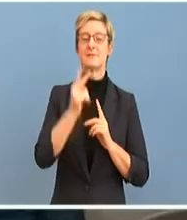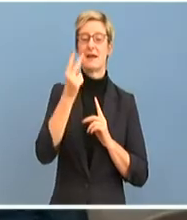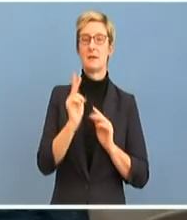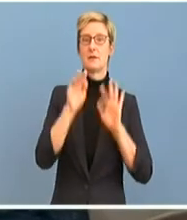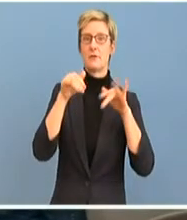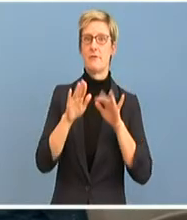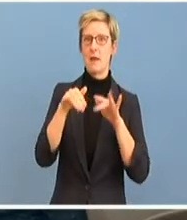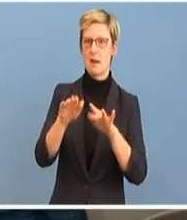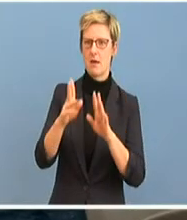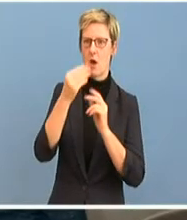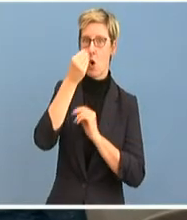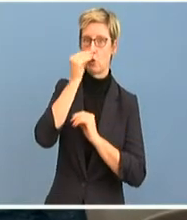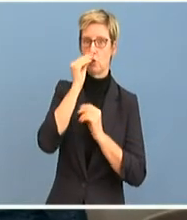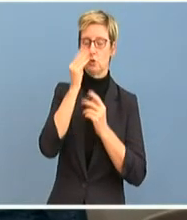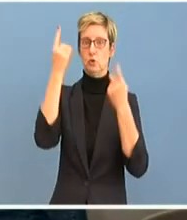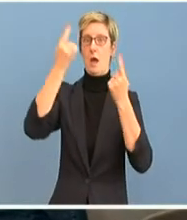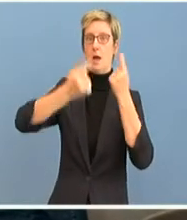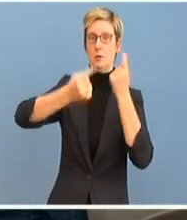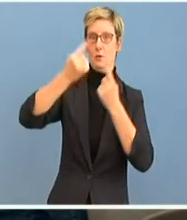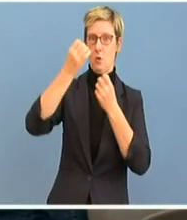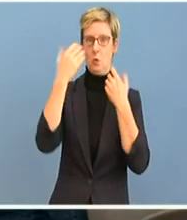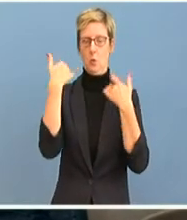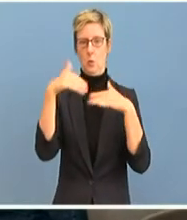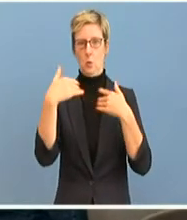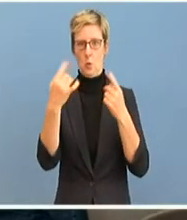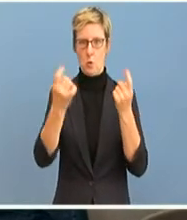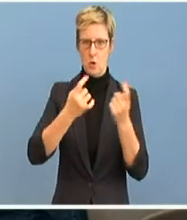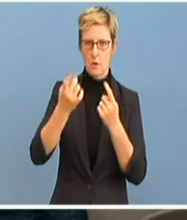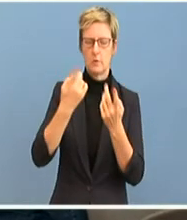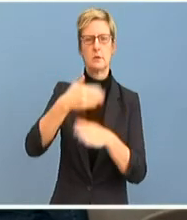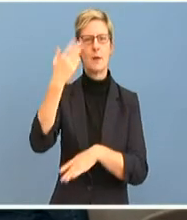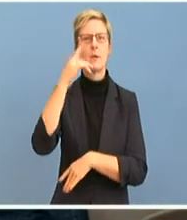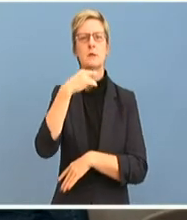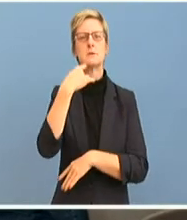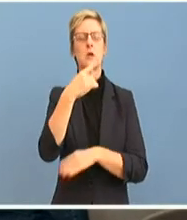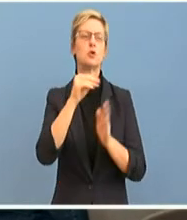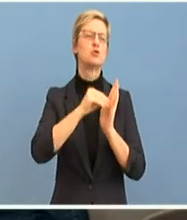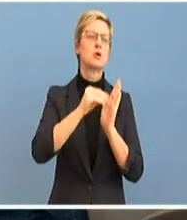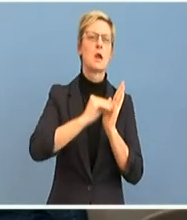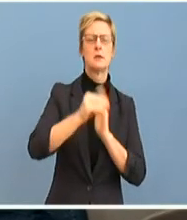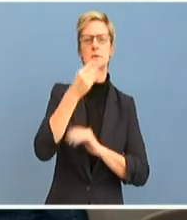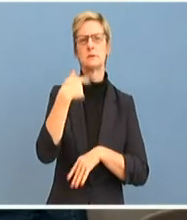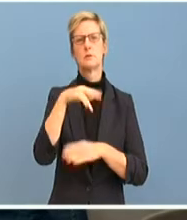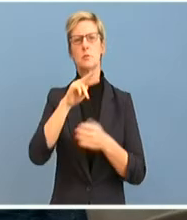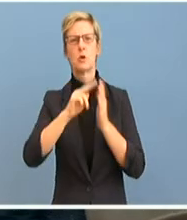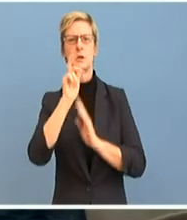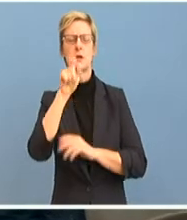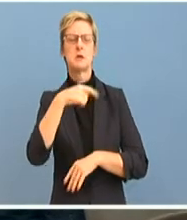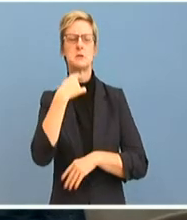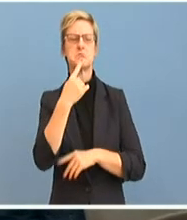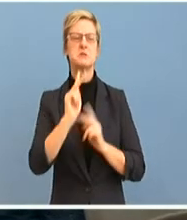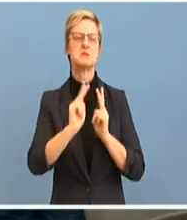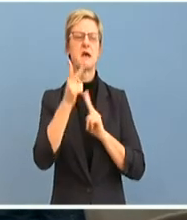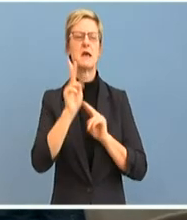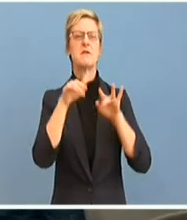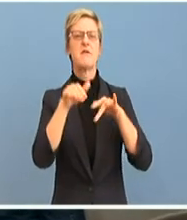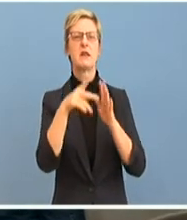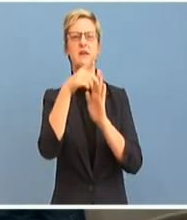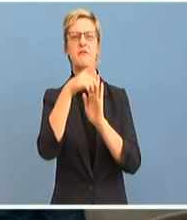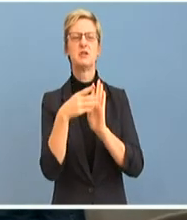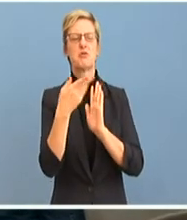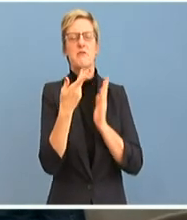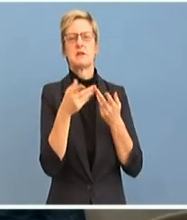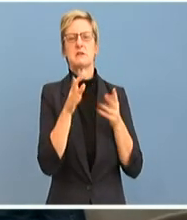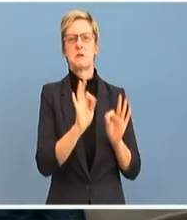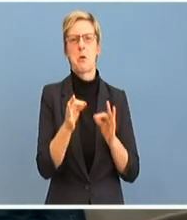hier diskutiert wurde, Herr Seibert, sagten Sie, dass weder Politiker noch Journalisten eigentlich definieren könnten, was man unter einer zweiten Welle versteht.